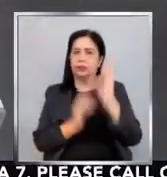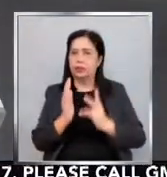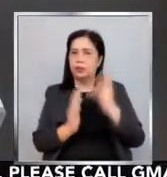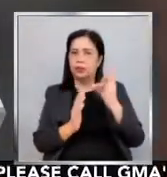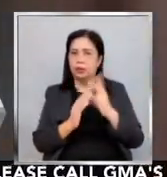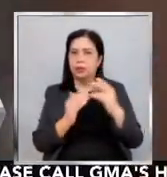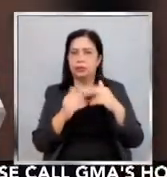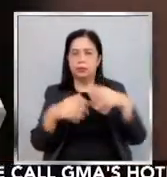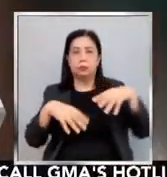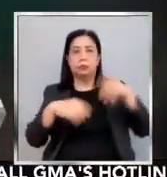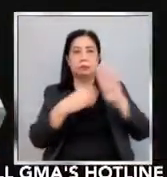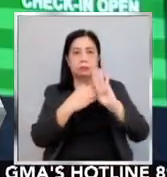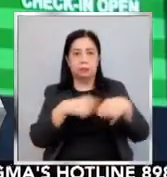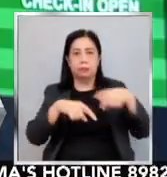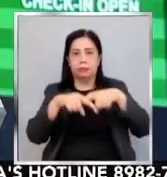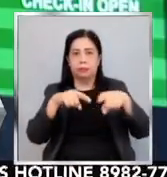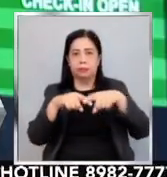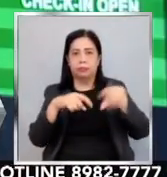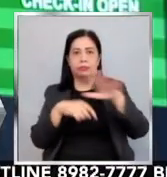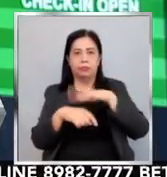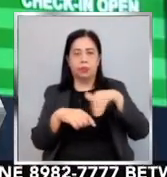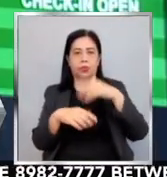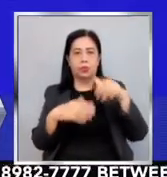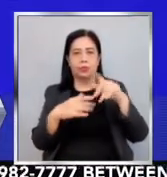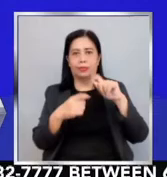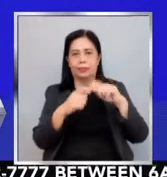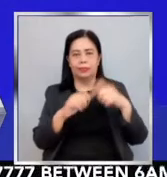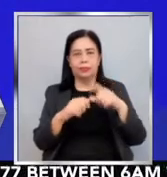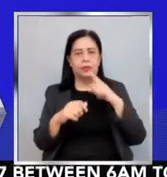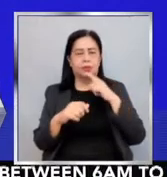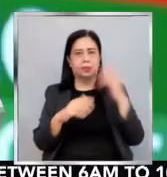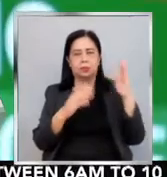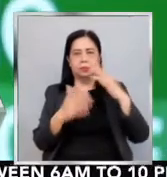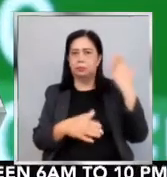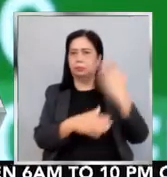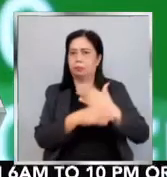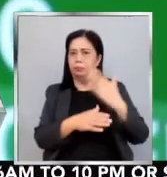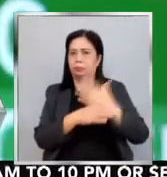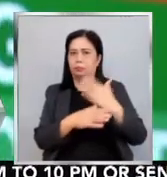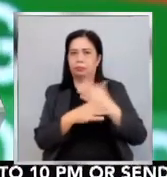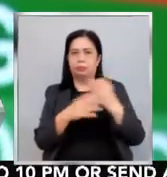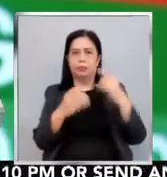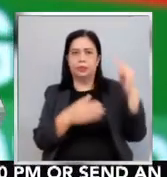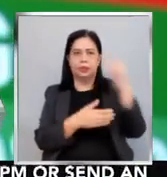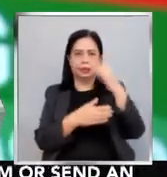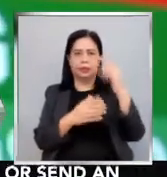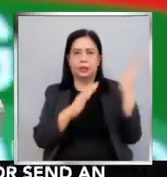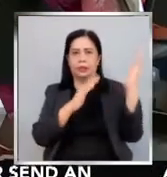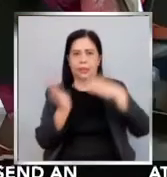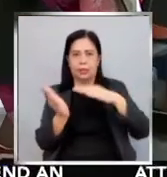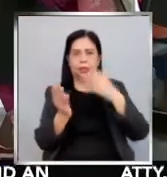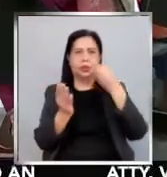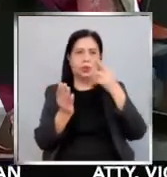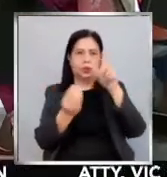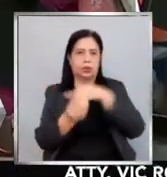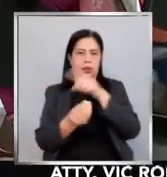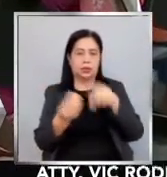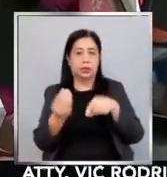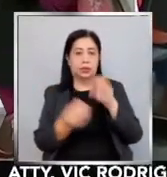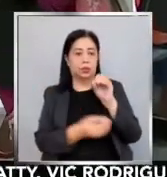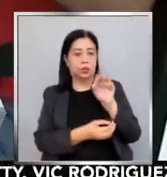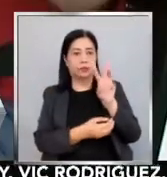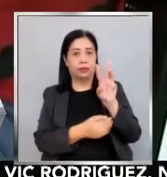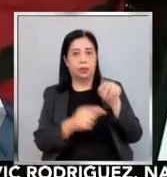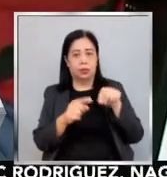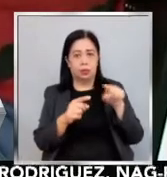ibalik ang kuryente sa buong terminal. Matindi ang dinulot itong perwisyo. Maraming flight ang delayed at cancelled. Ang mga OFW na ito,